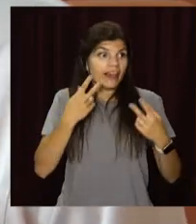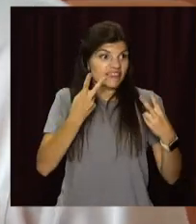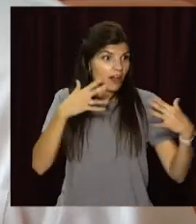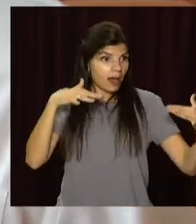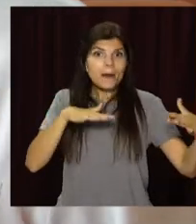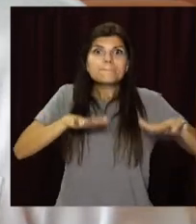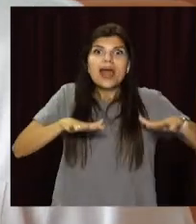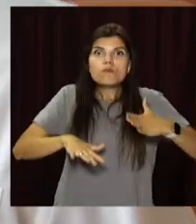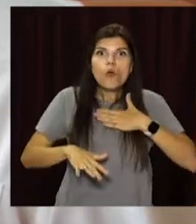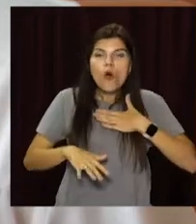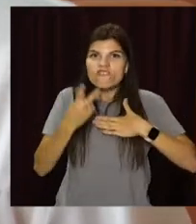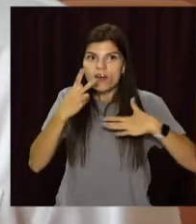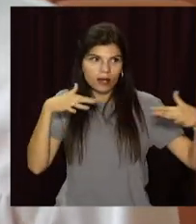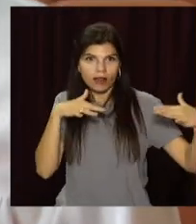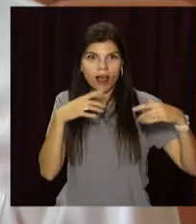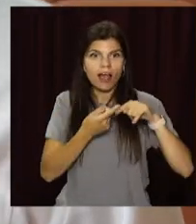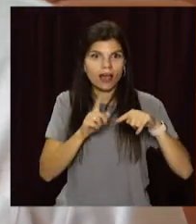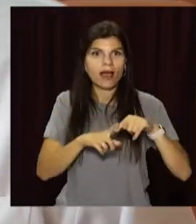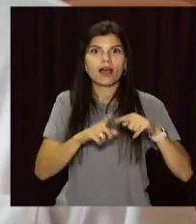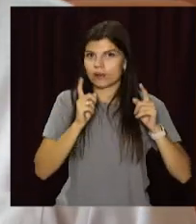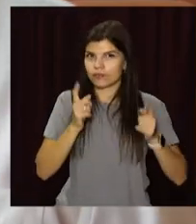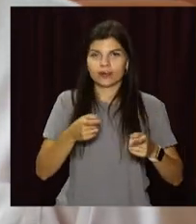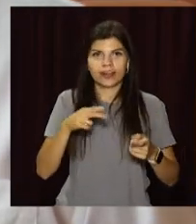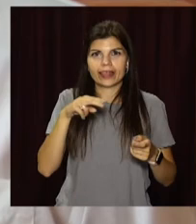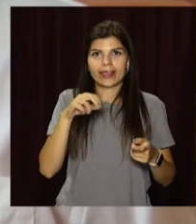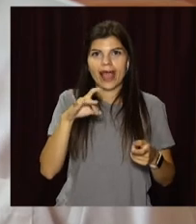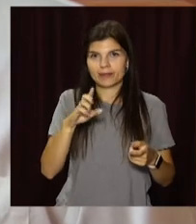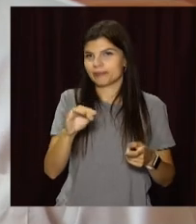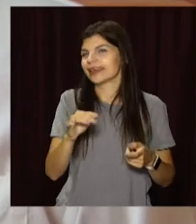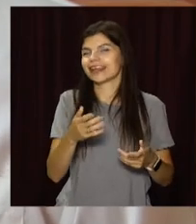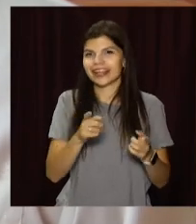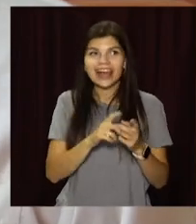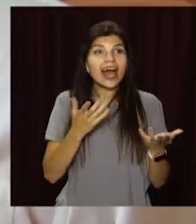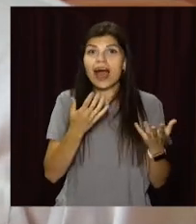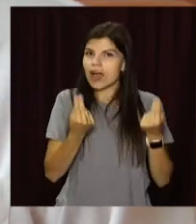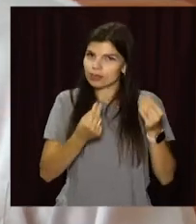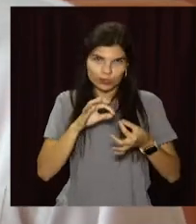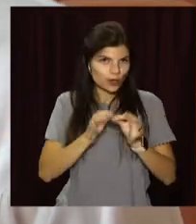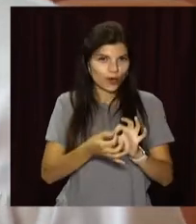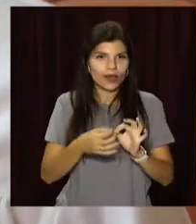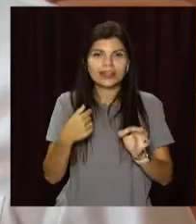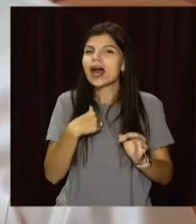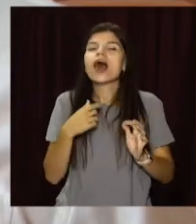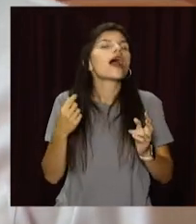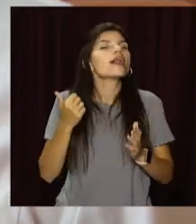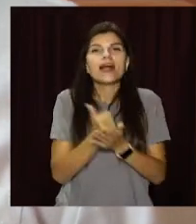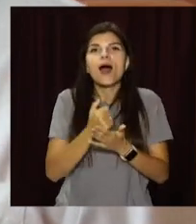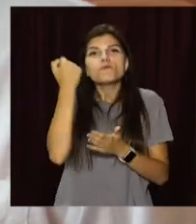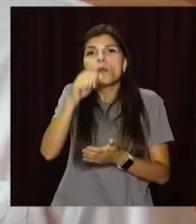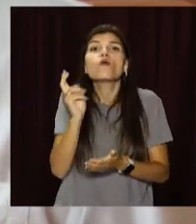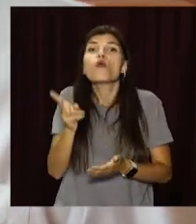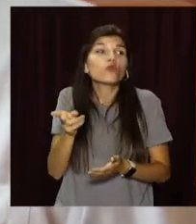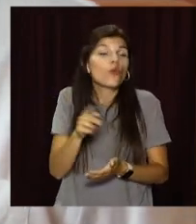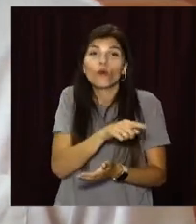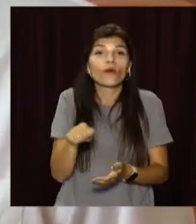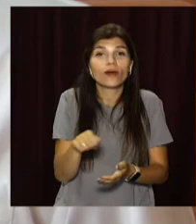команди місцеві, ну, це називається дербі в футболі. І гра була складна, нам треба було тільки побідити. Ну і